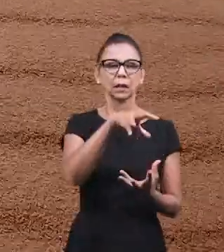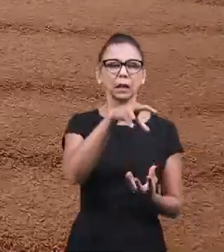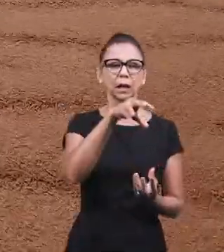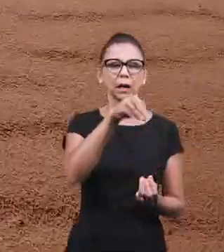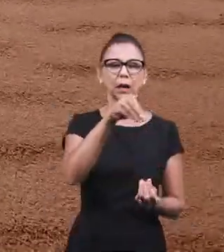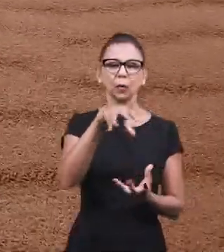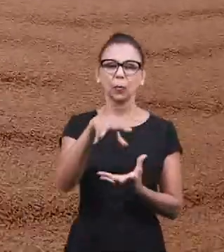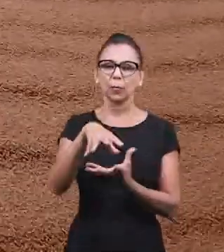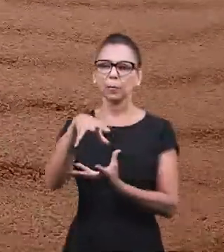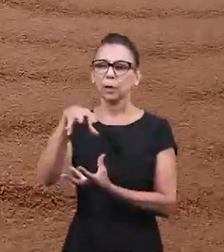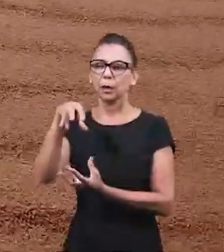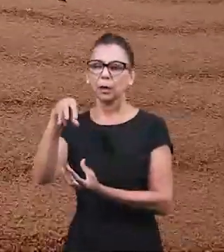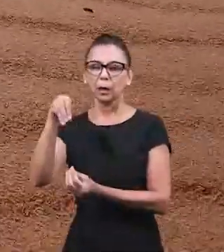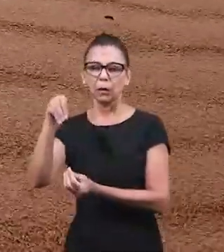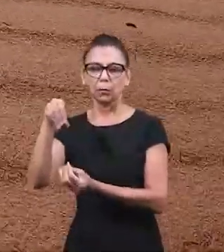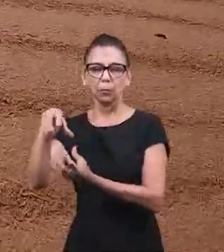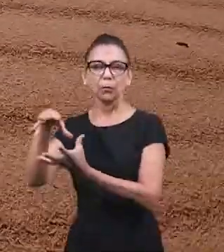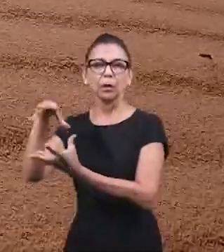масле